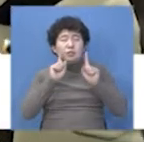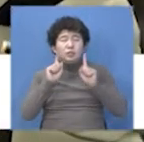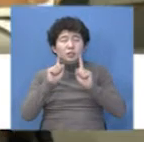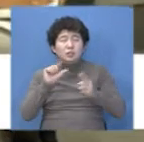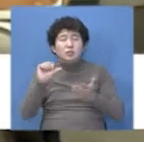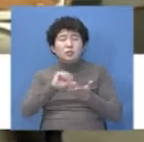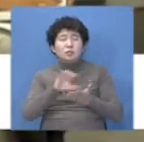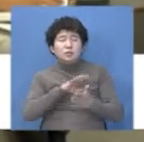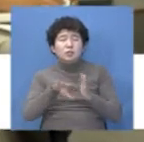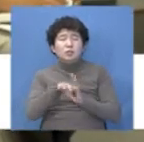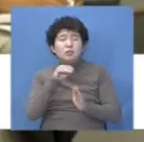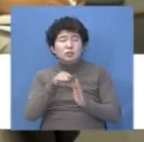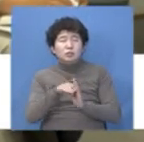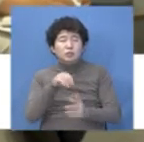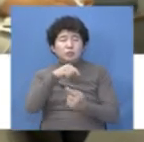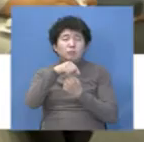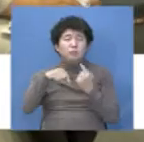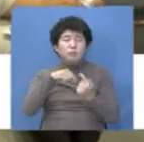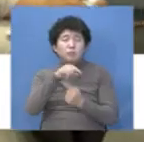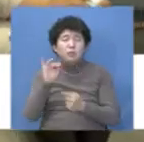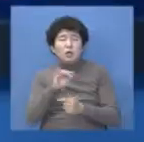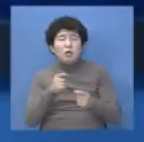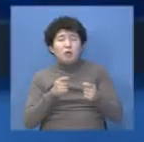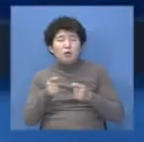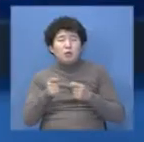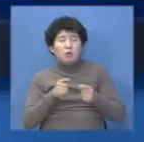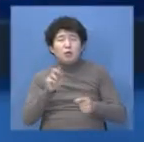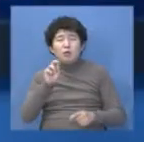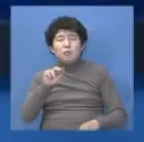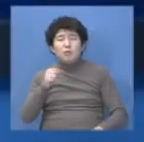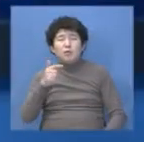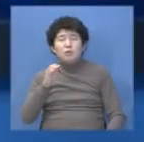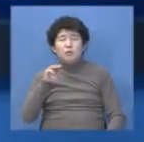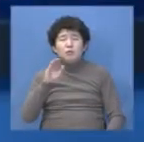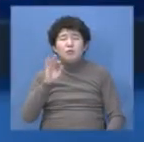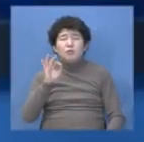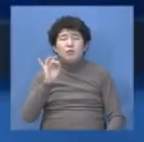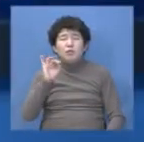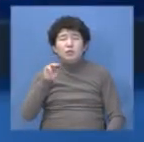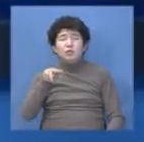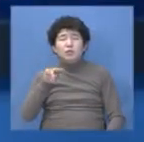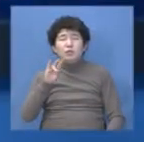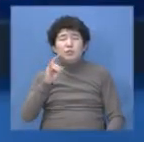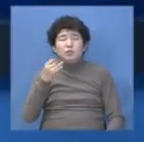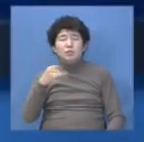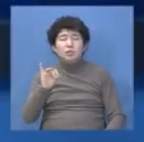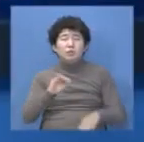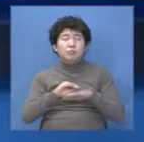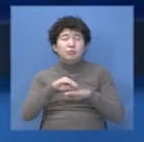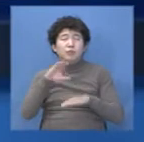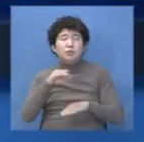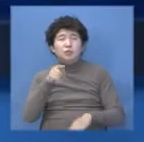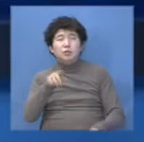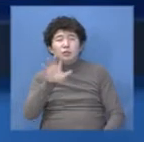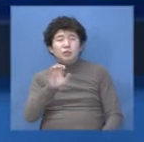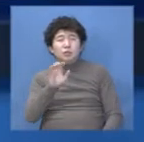участие депутаты, предприниматели и руководители благотворительных фондов. По словам министра, сейчас в университетах страны более 1500 студентов